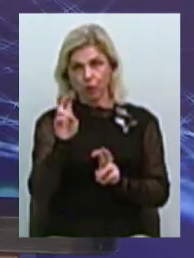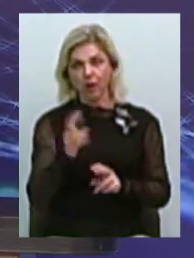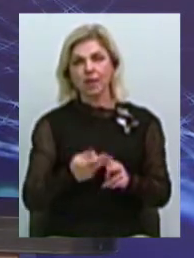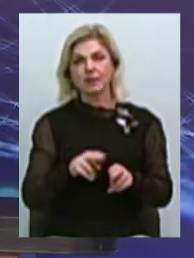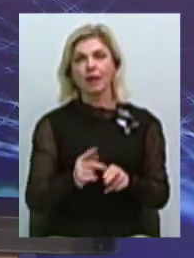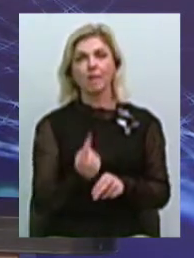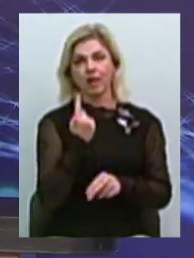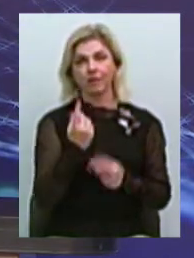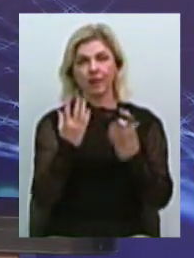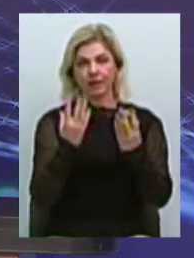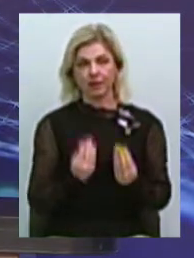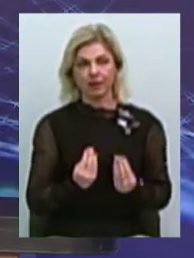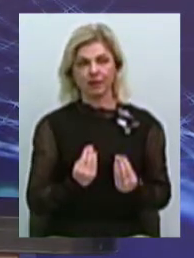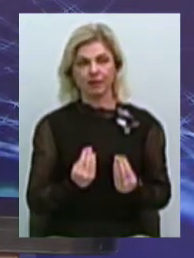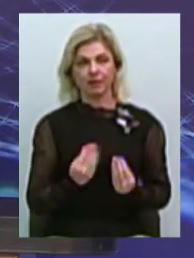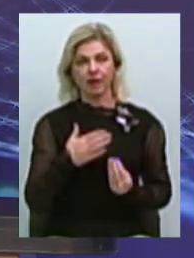день нашого,